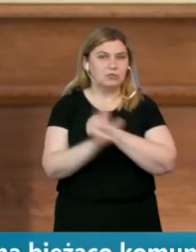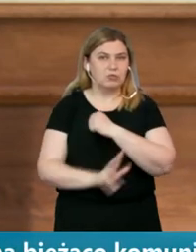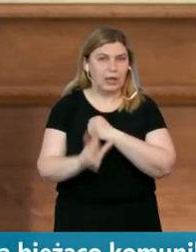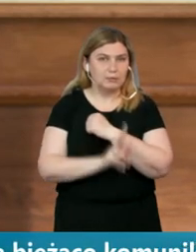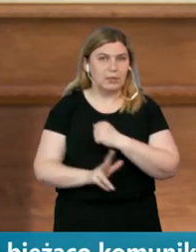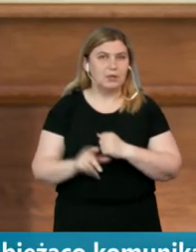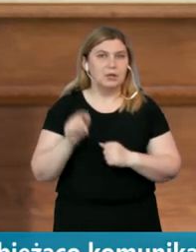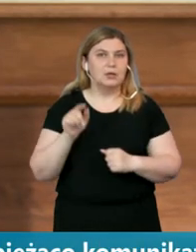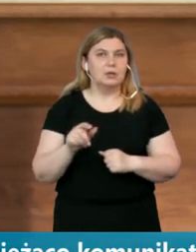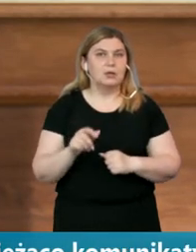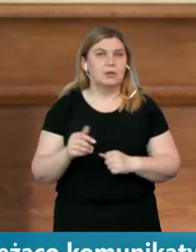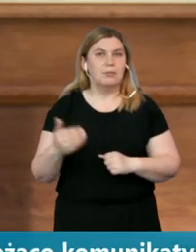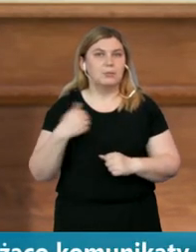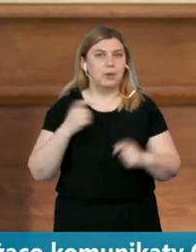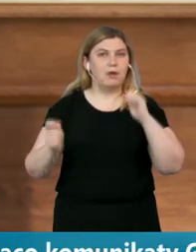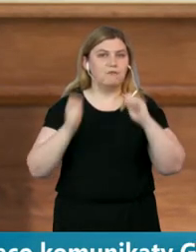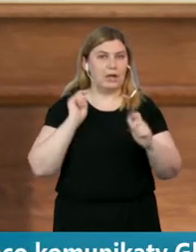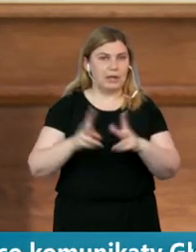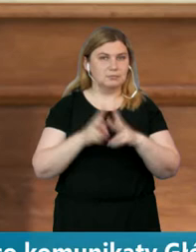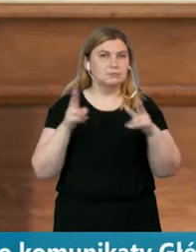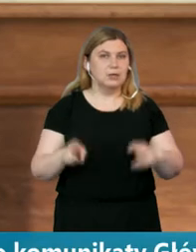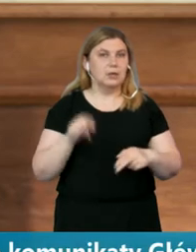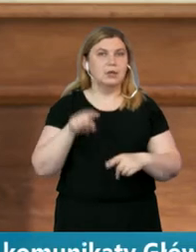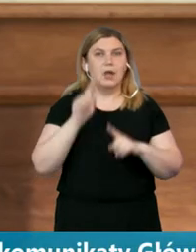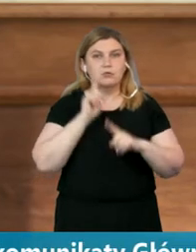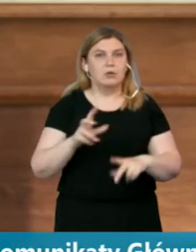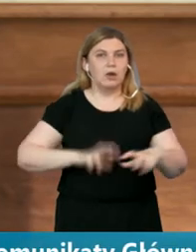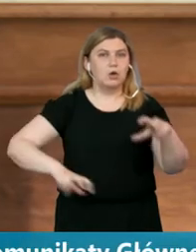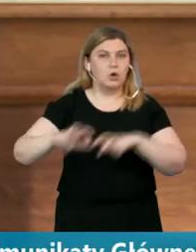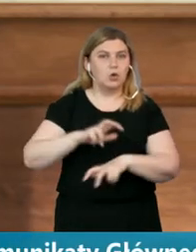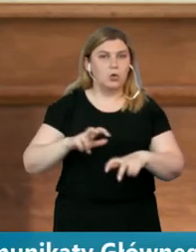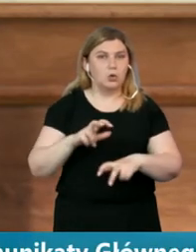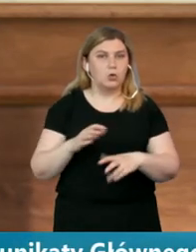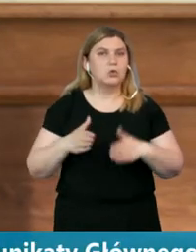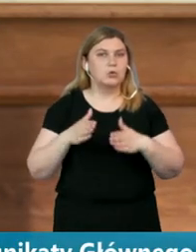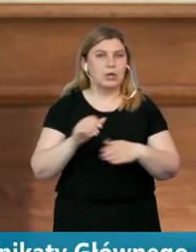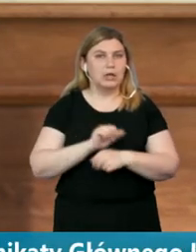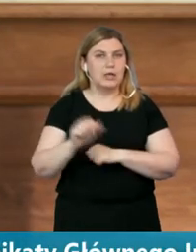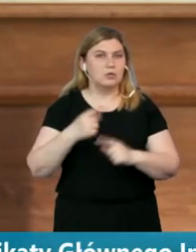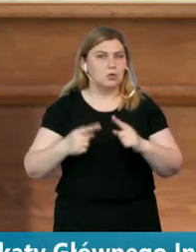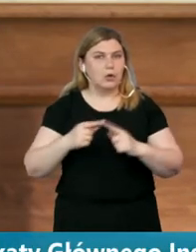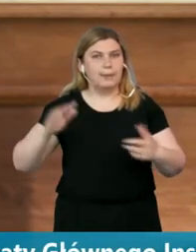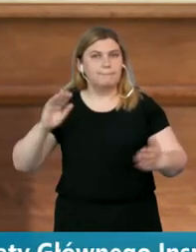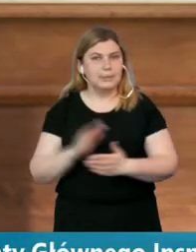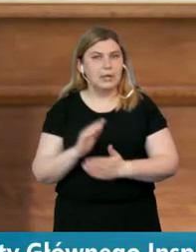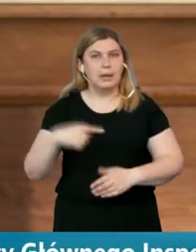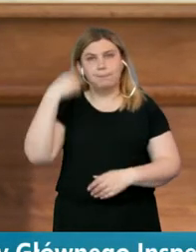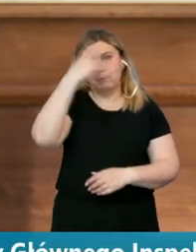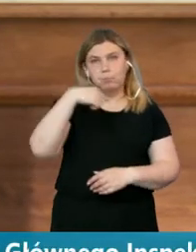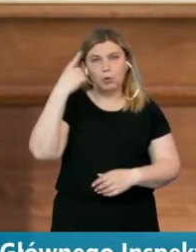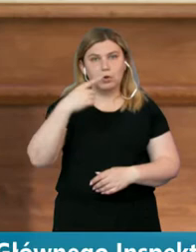abyśmy złapali ten sezon wakacyjny, bo wtedy rzeczywiście ten ruch na drogach jest nieco mniejszy i też pogoda